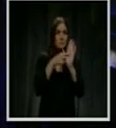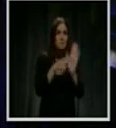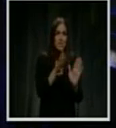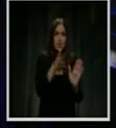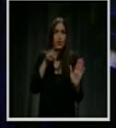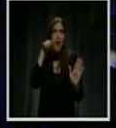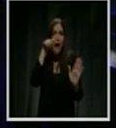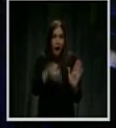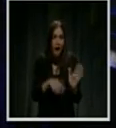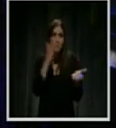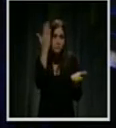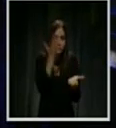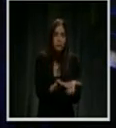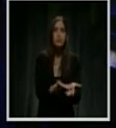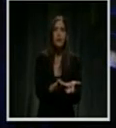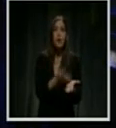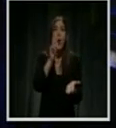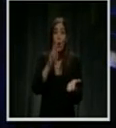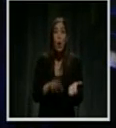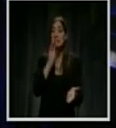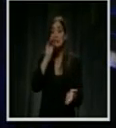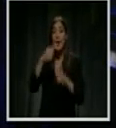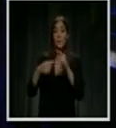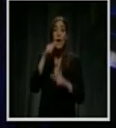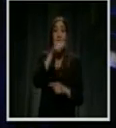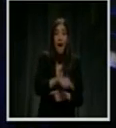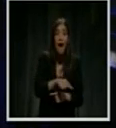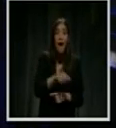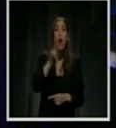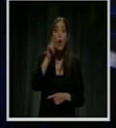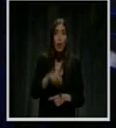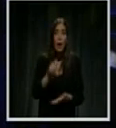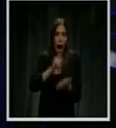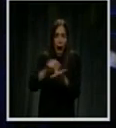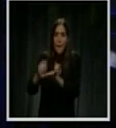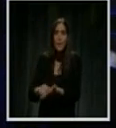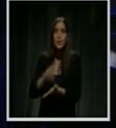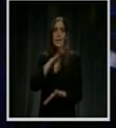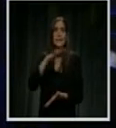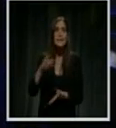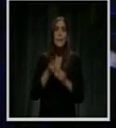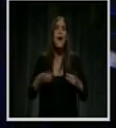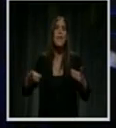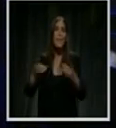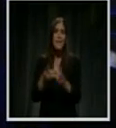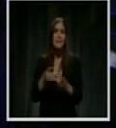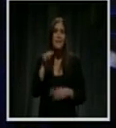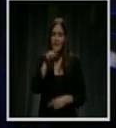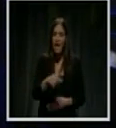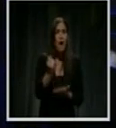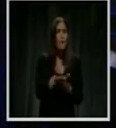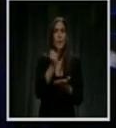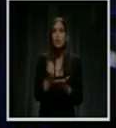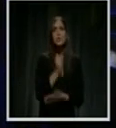l-abjad twett qed b'riżoluzzjoni parlamentari bl-approvazzjoni tal-Parlament anka fuq hekk qed ixxerret il-miżinformazzjoni dak li huwa